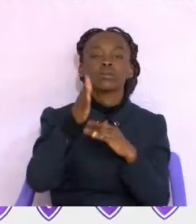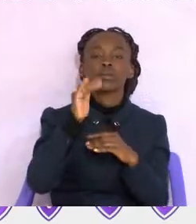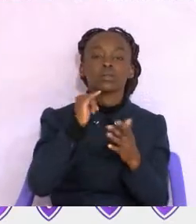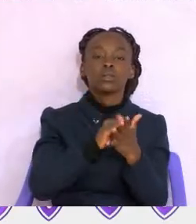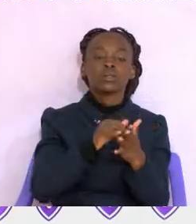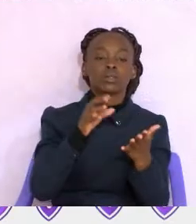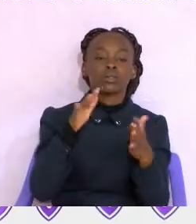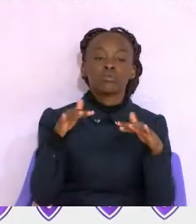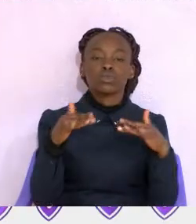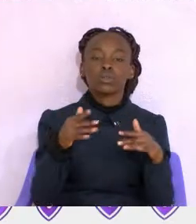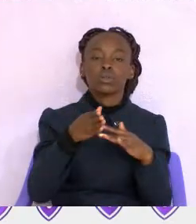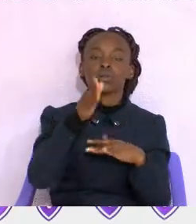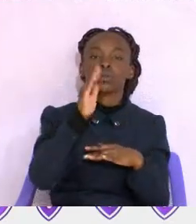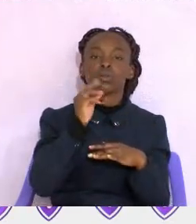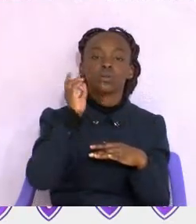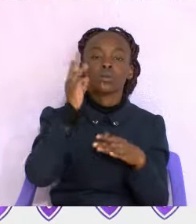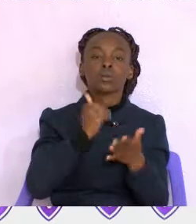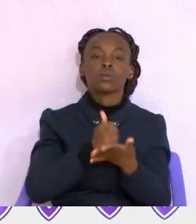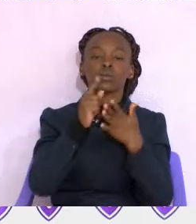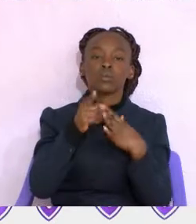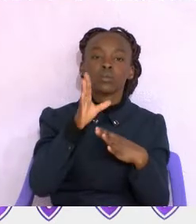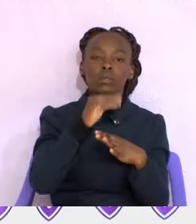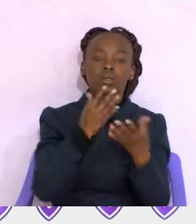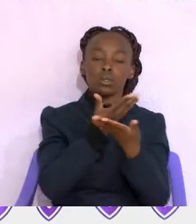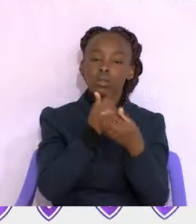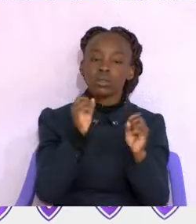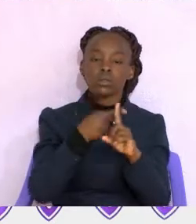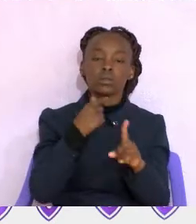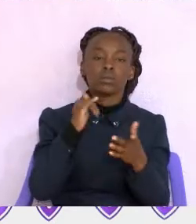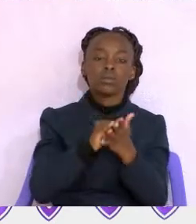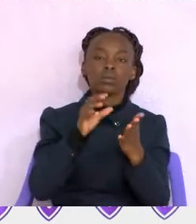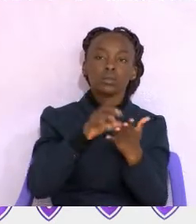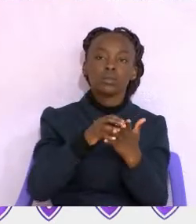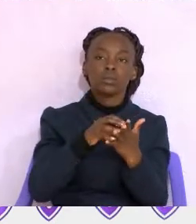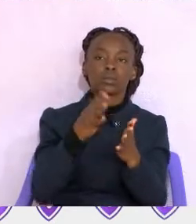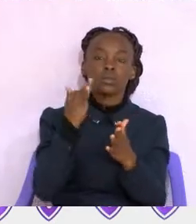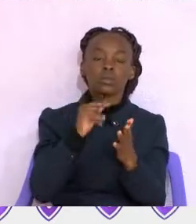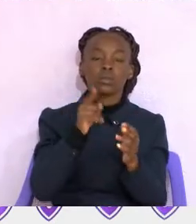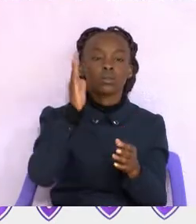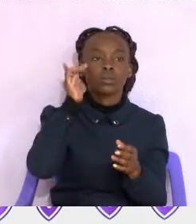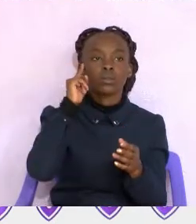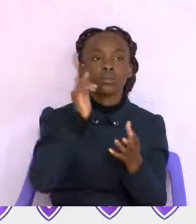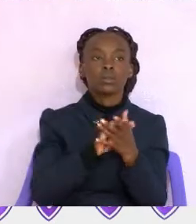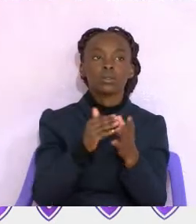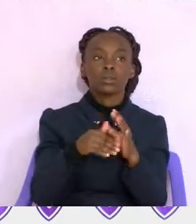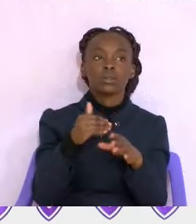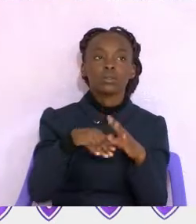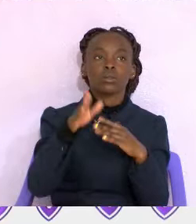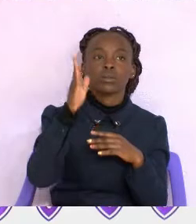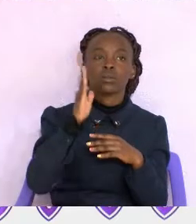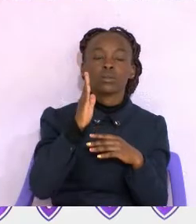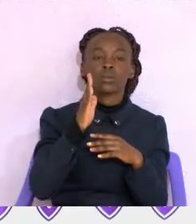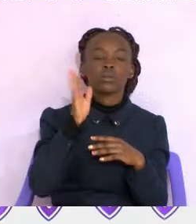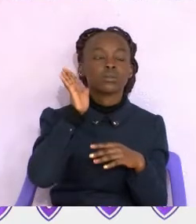Mungu ataihandle na Mungu atakusaidia na kugomboe kwa ile hali. Kwa sababu unamuamini nani? Mungu. Kwa